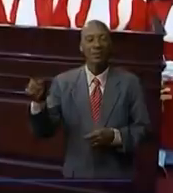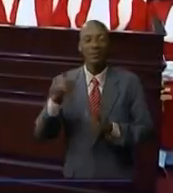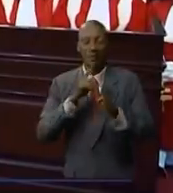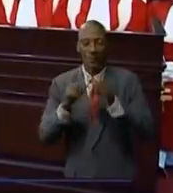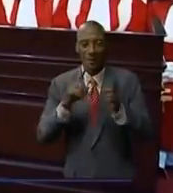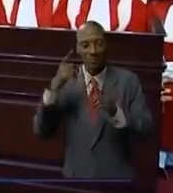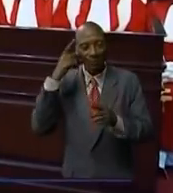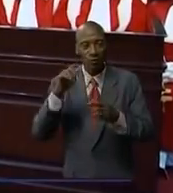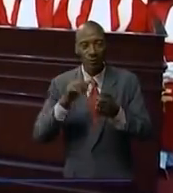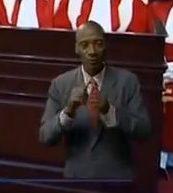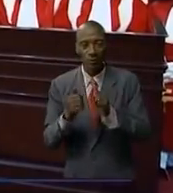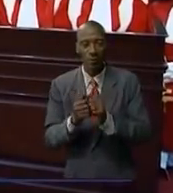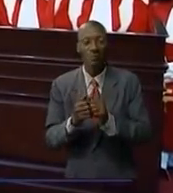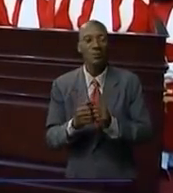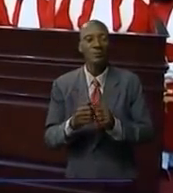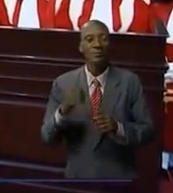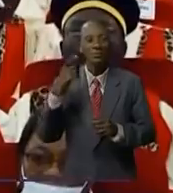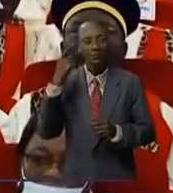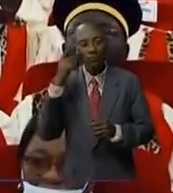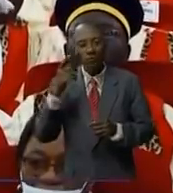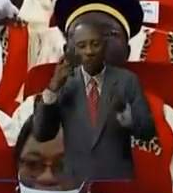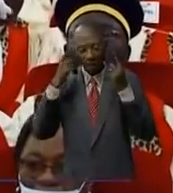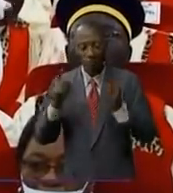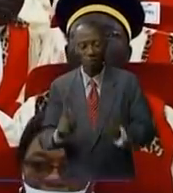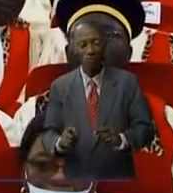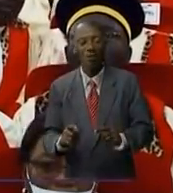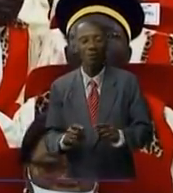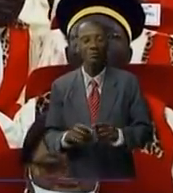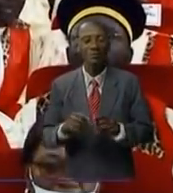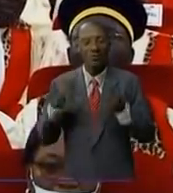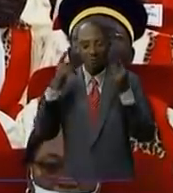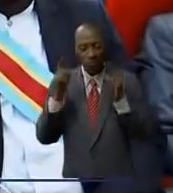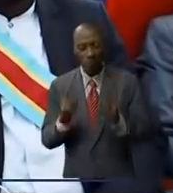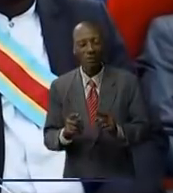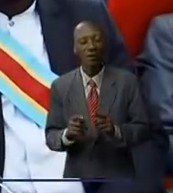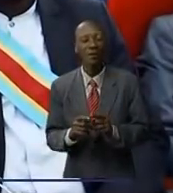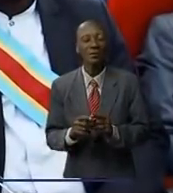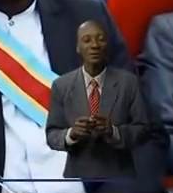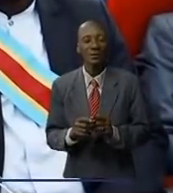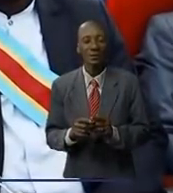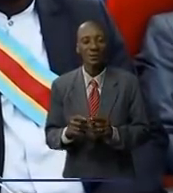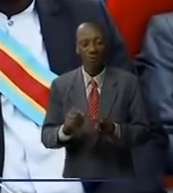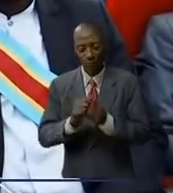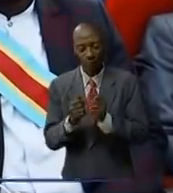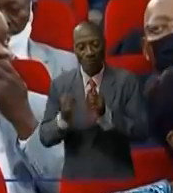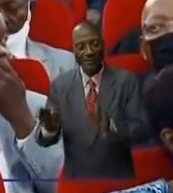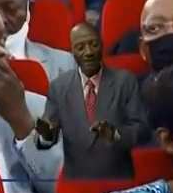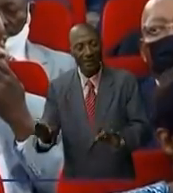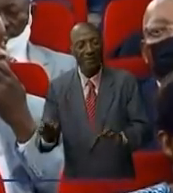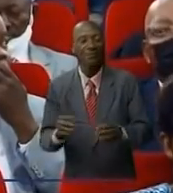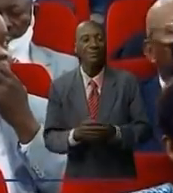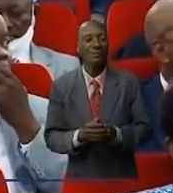problématique de la résiliation du contrat de location d'une concession foncière par décision unilatérale